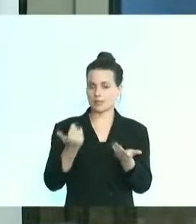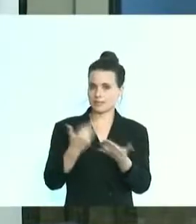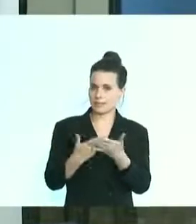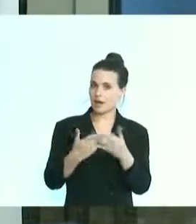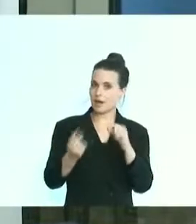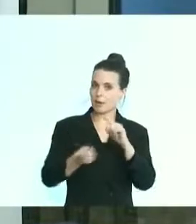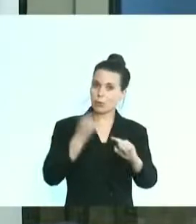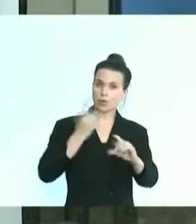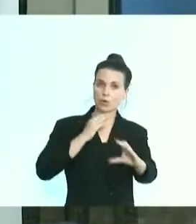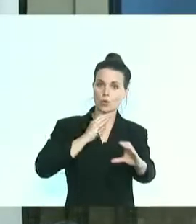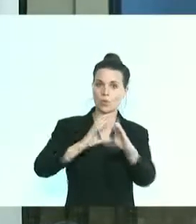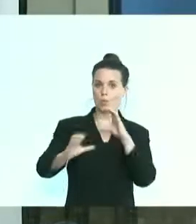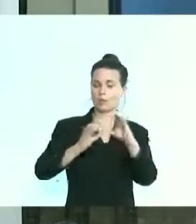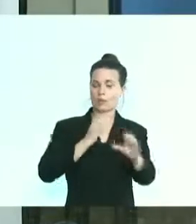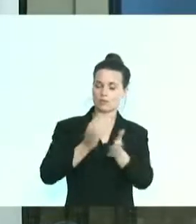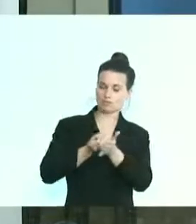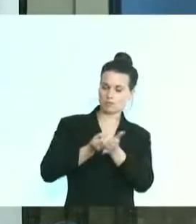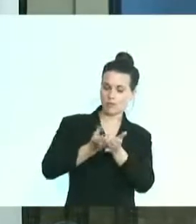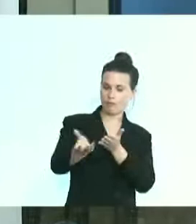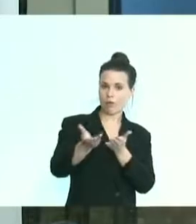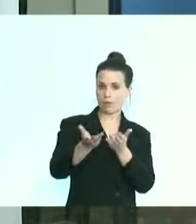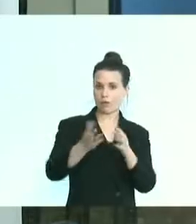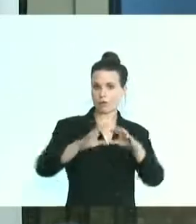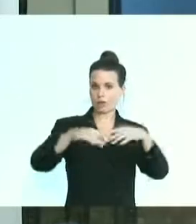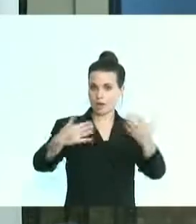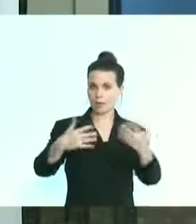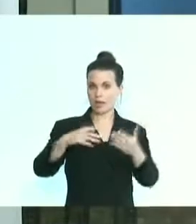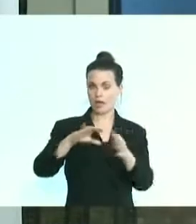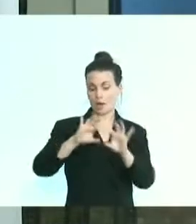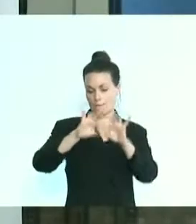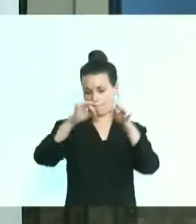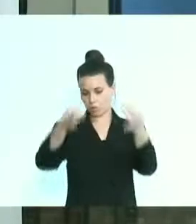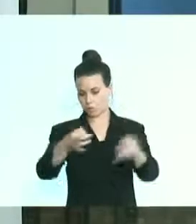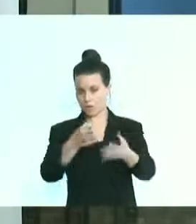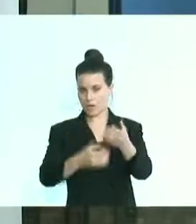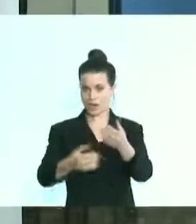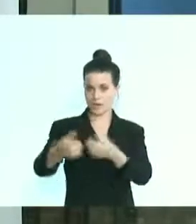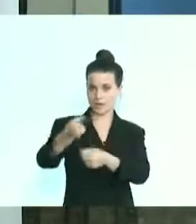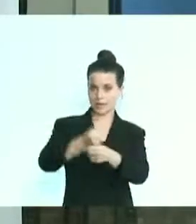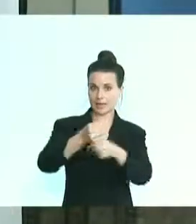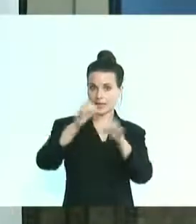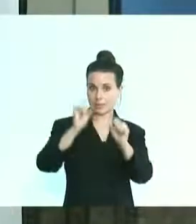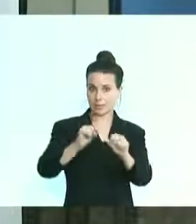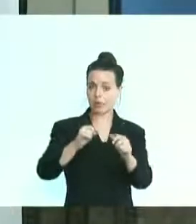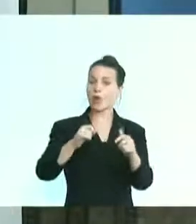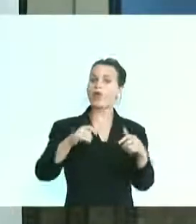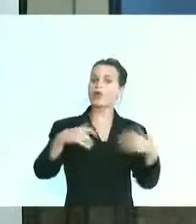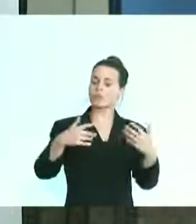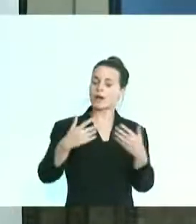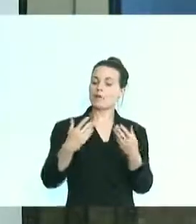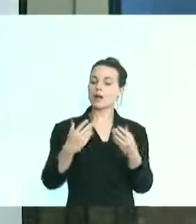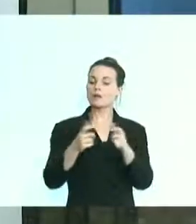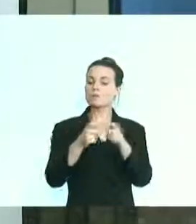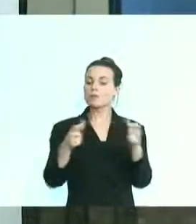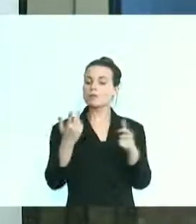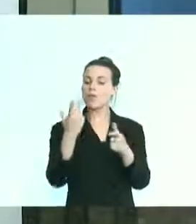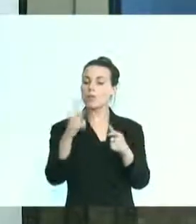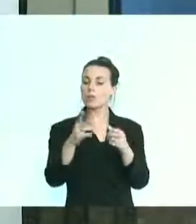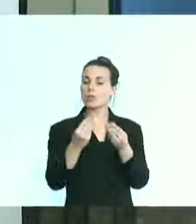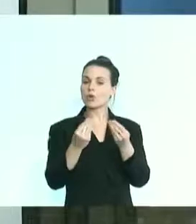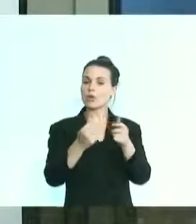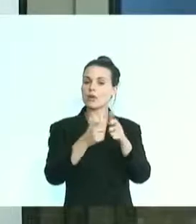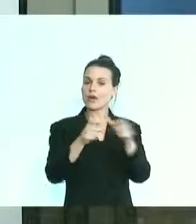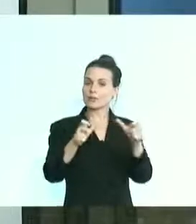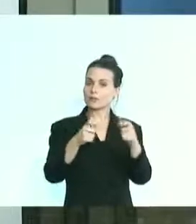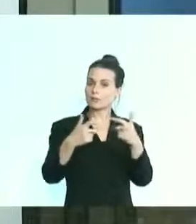importante pour pouvoir mettre en place un budget pour pouvoir réaliser, et on peut le réaliser en plusieurs étapes en plus. Donc, en fait, il n'y a rien qui